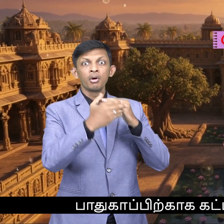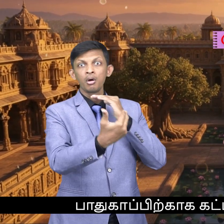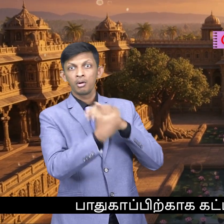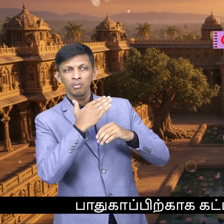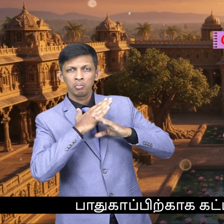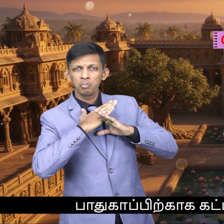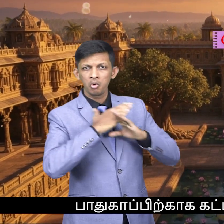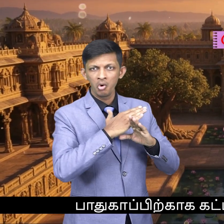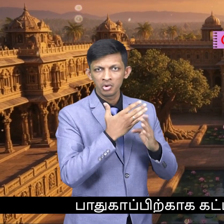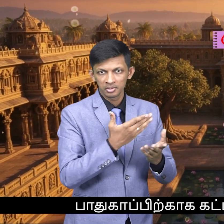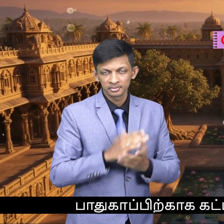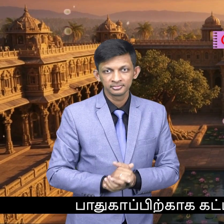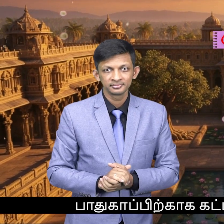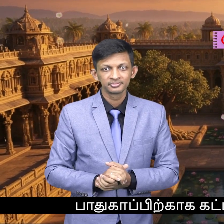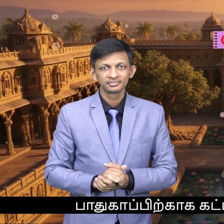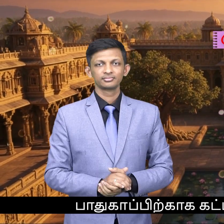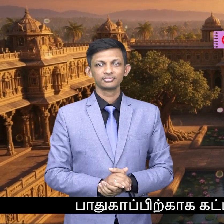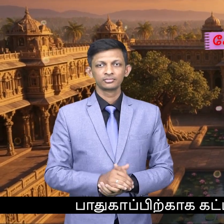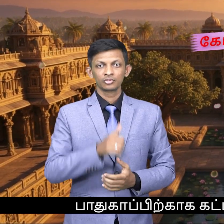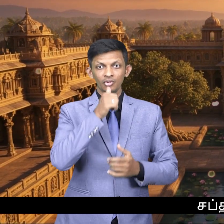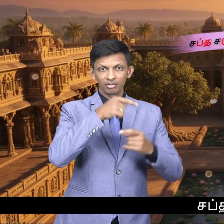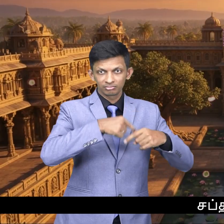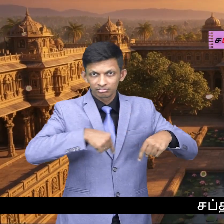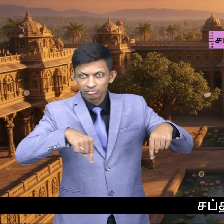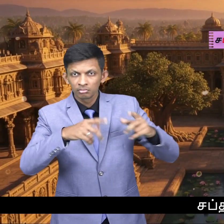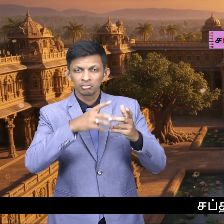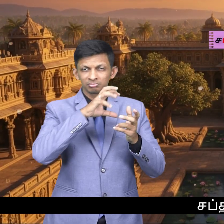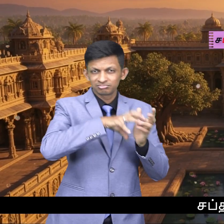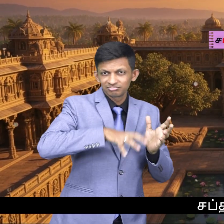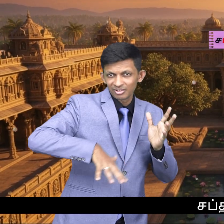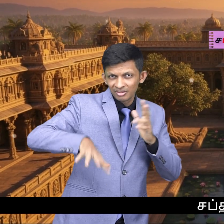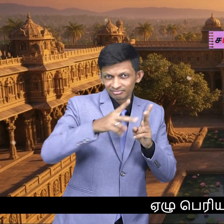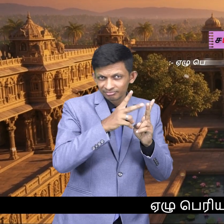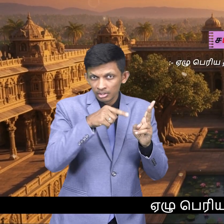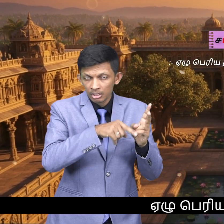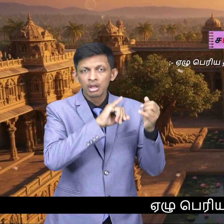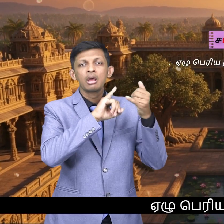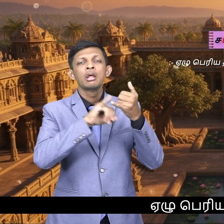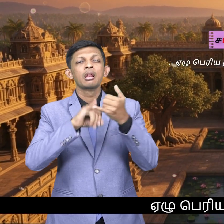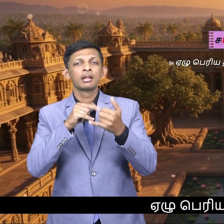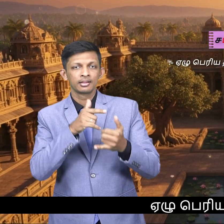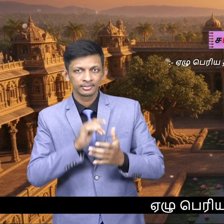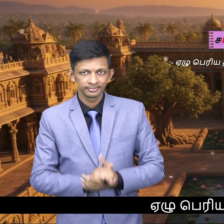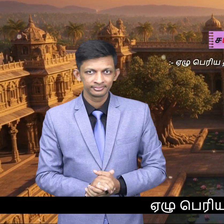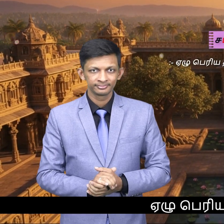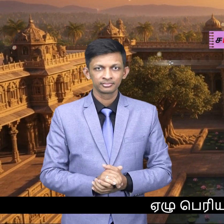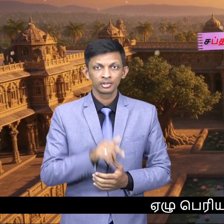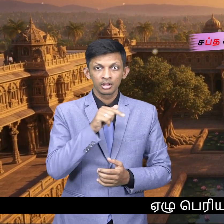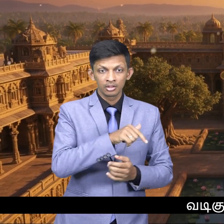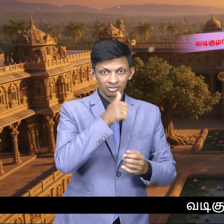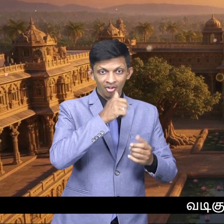பாதுகாப்பிற்காக கட்டப்பட்ட ஒரு வலுவான கட்டிடம், சப்த சமுத்திராலு, 7 பெரிய தண்ணீர்